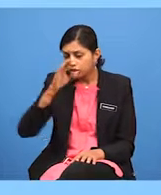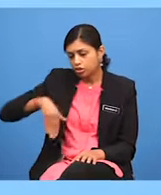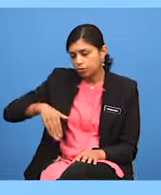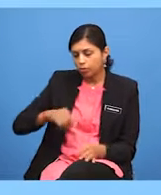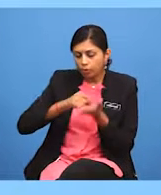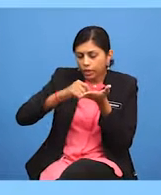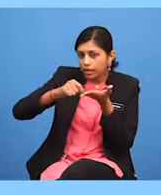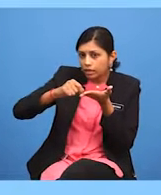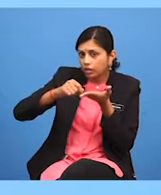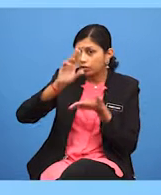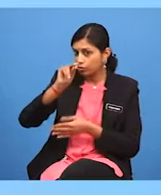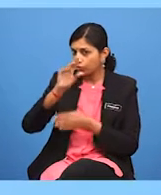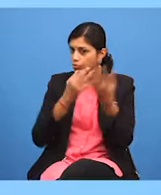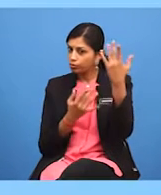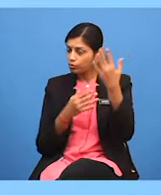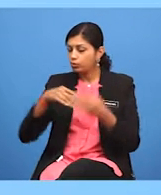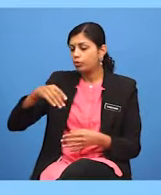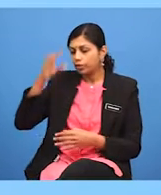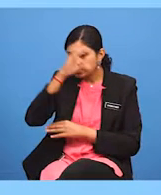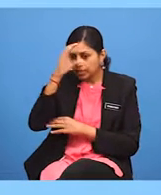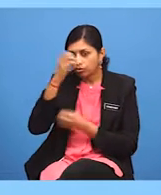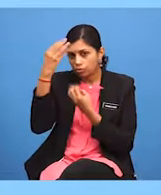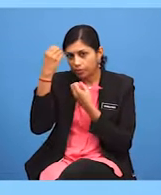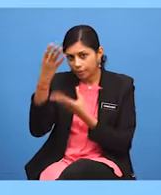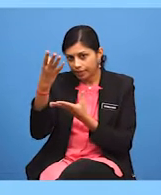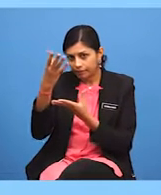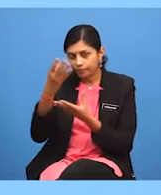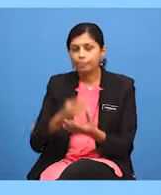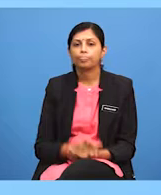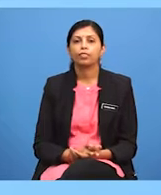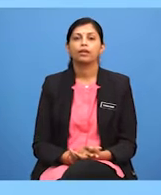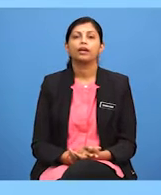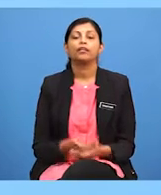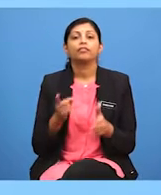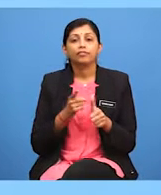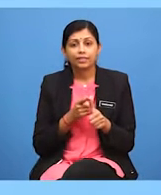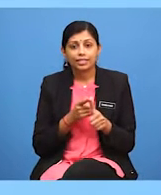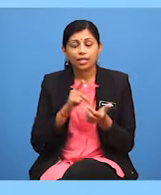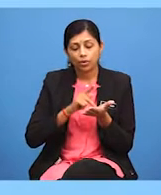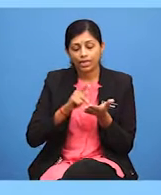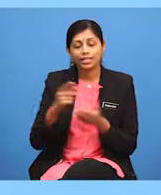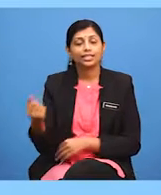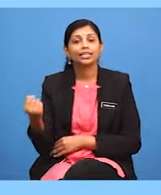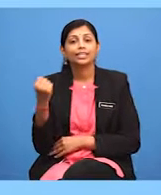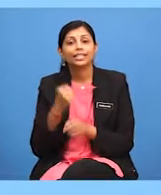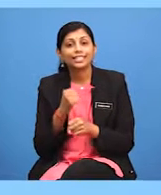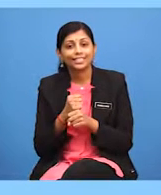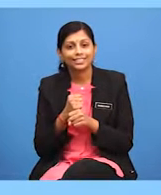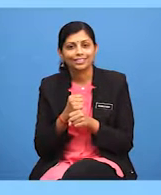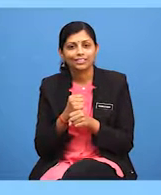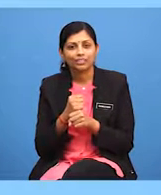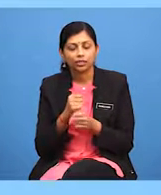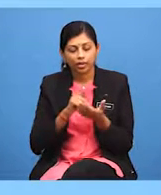masalah tersebut. Langkah pertama, murid perlu mengira kerja terlebih